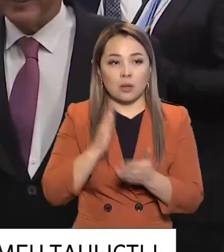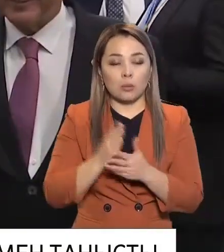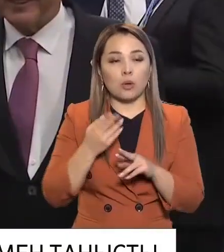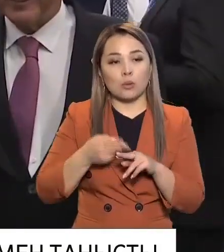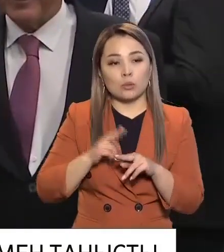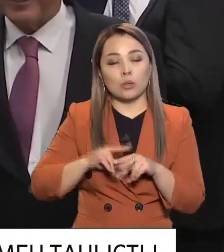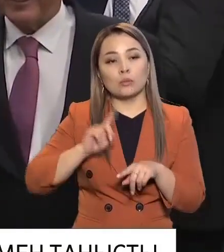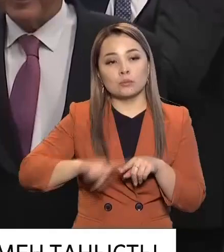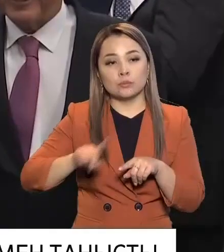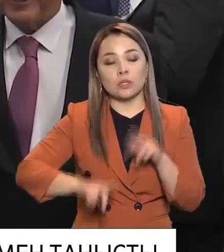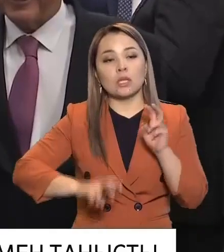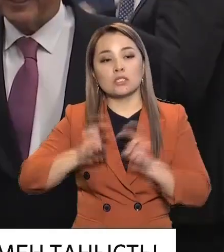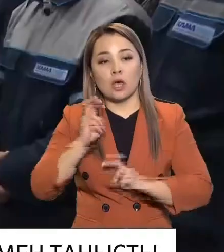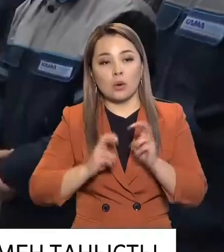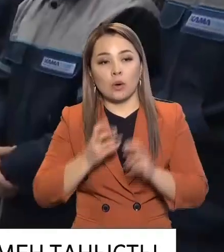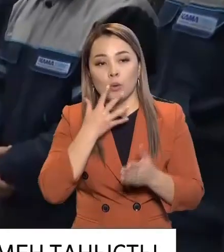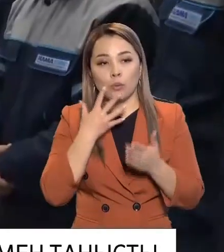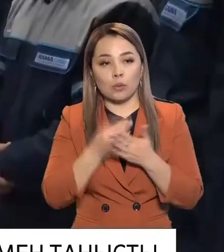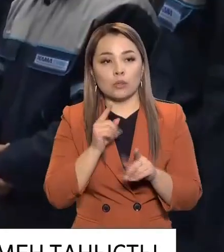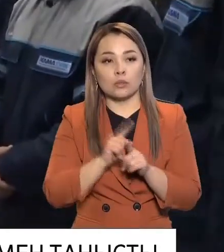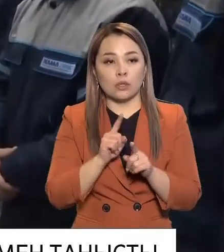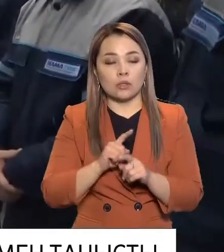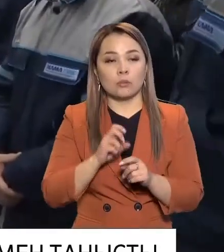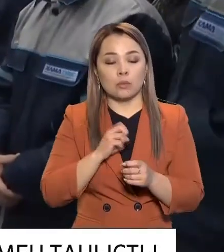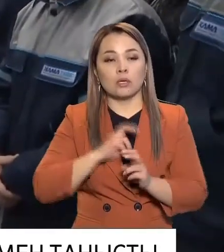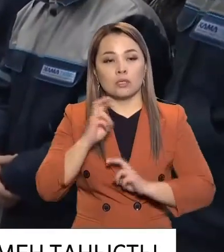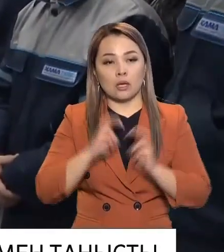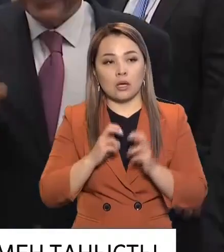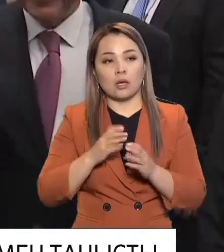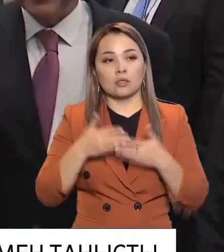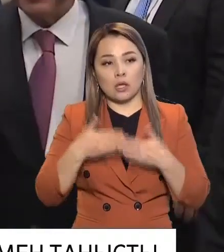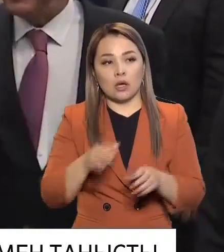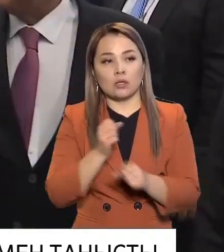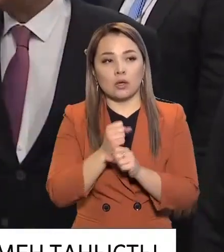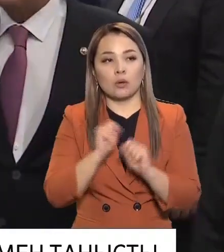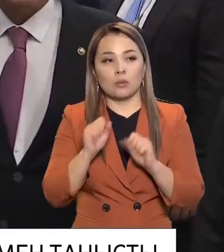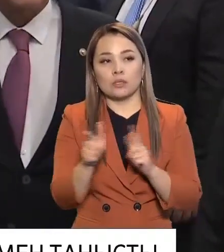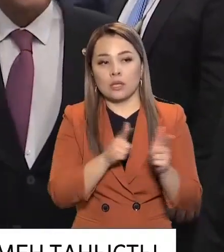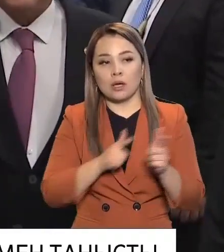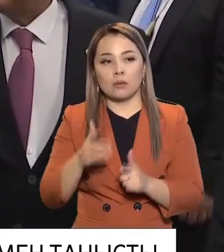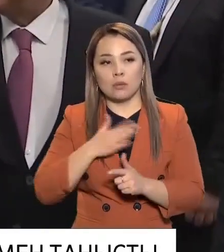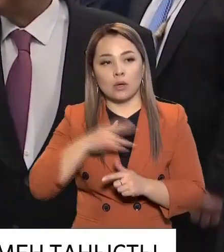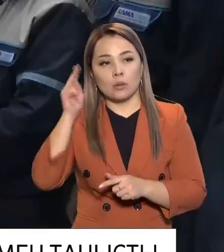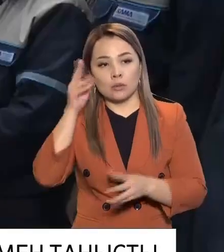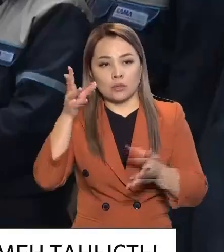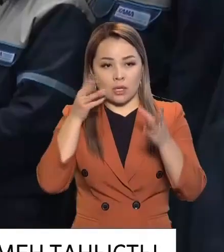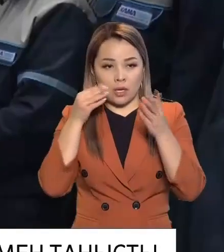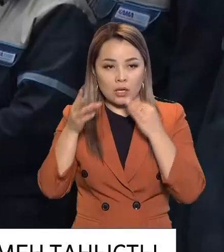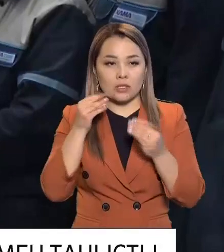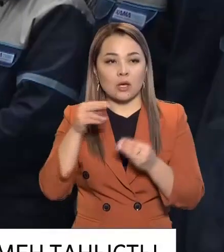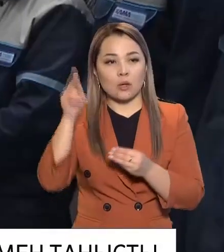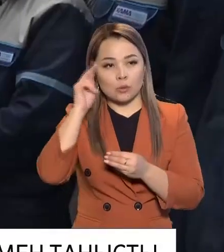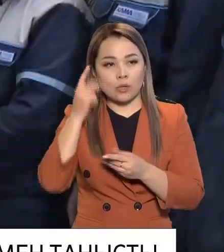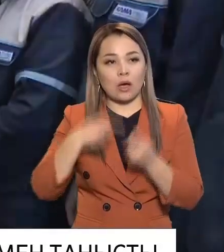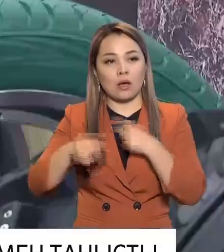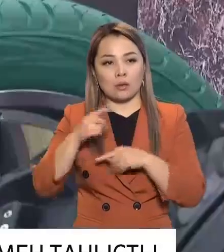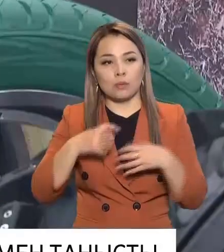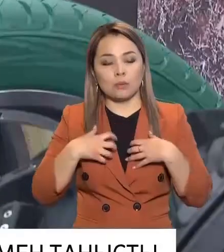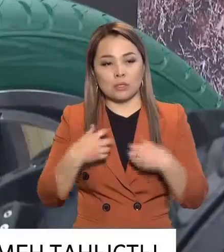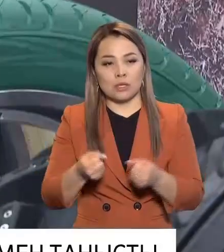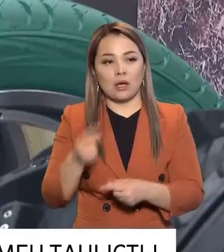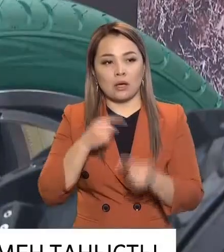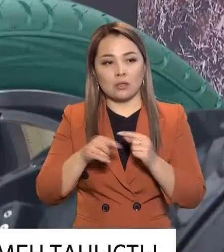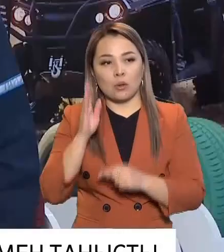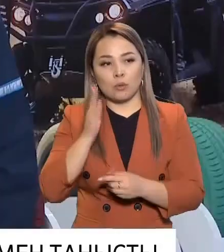Бұйырса осы зауытта өзімізде осылай барлығы шығаруға дайынбыз. На жерде білім алып, аман-есен ауылға қайтып келіңіздер.